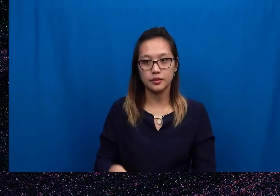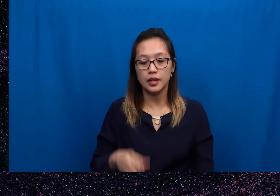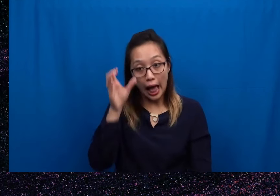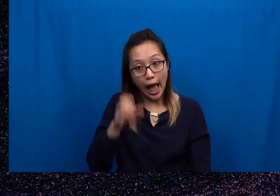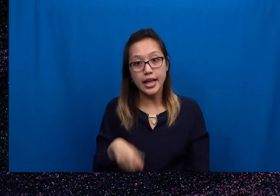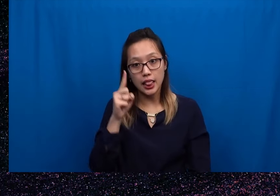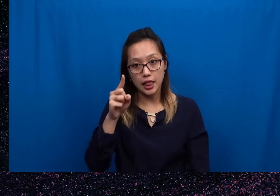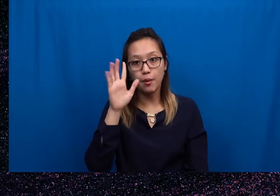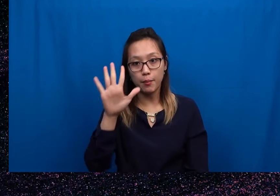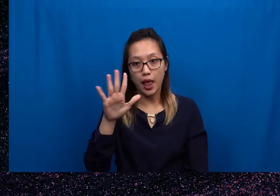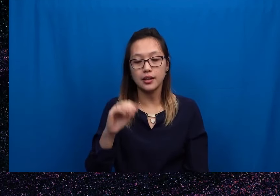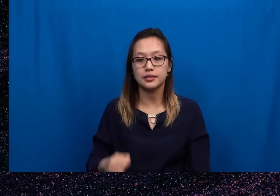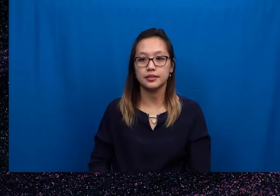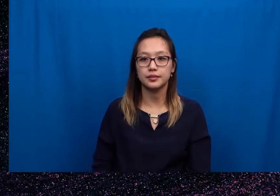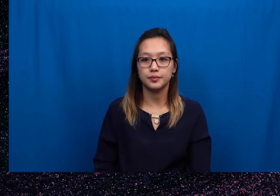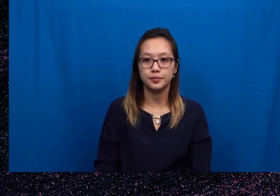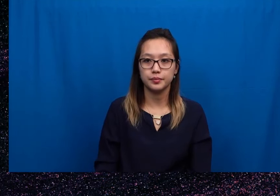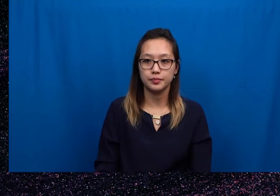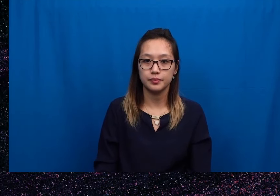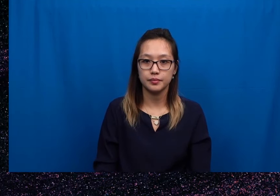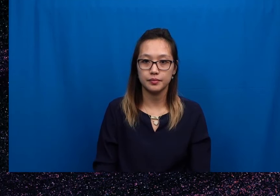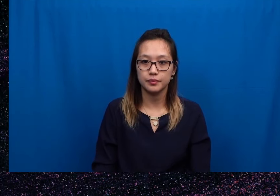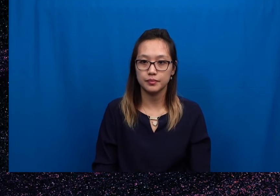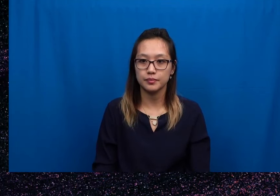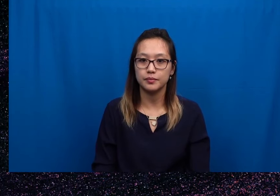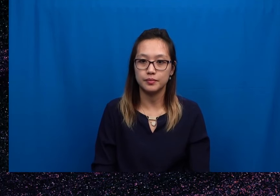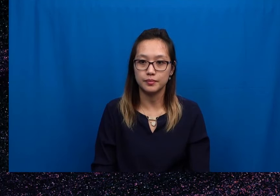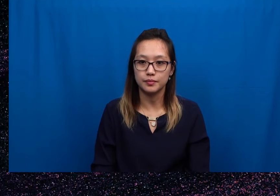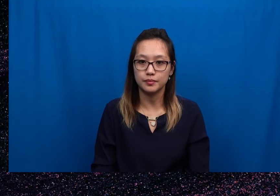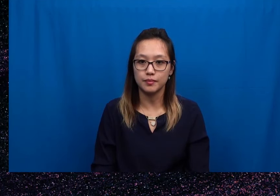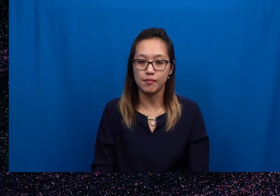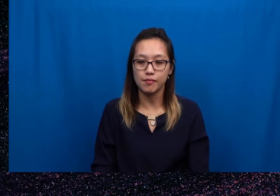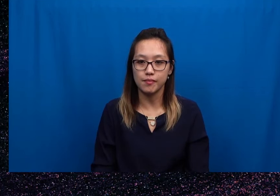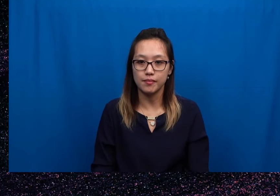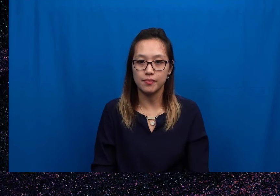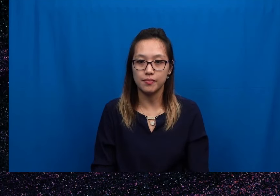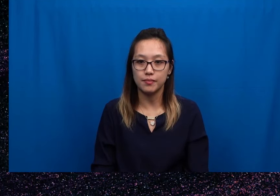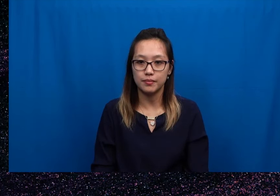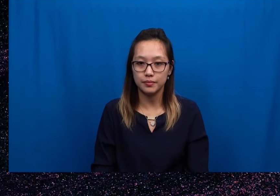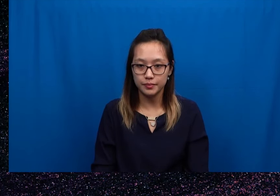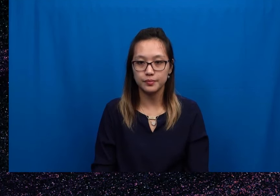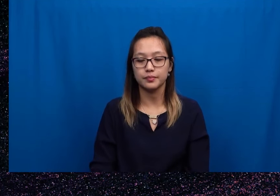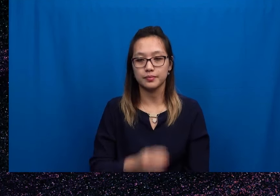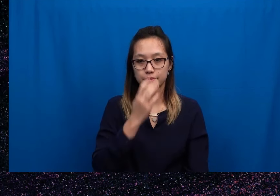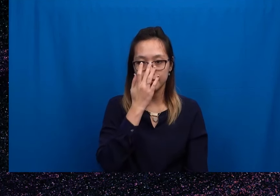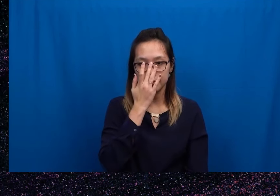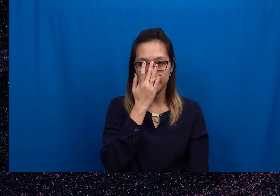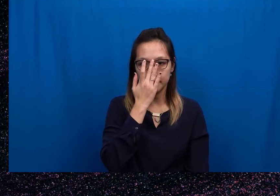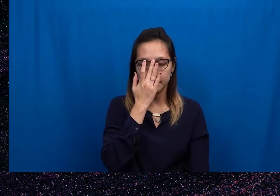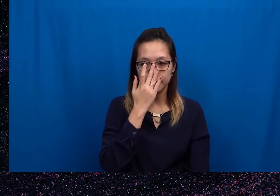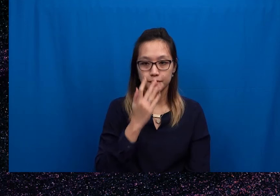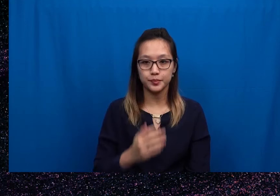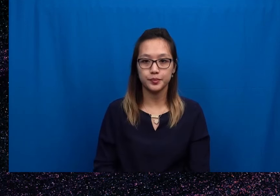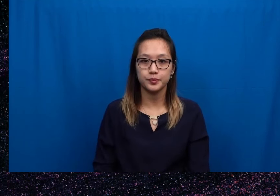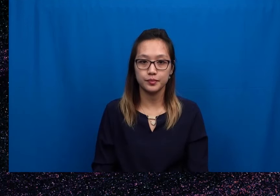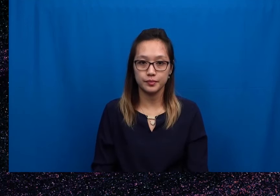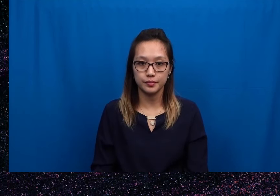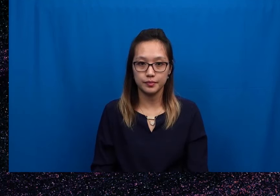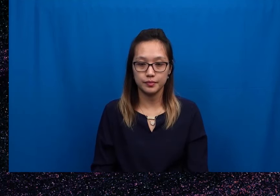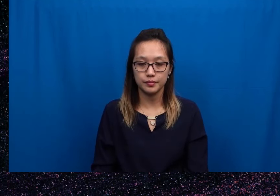tahu. Karena bukan apa yang aku kehendaki yang aku perbuat. Tetapi apa yang aku benci, itulah yang